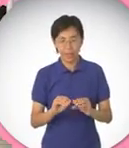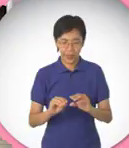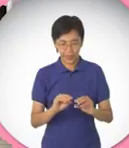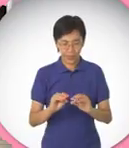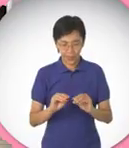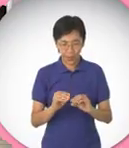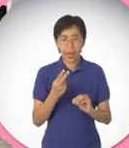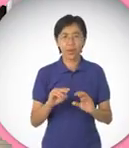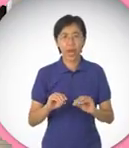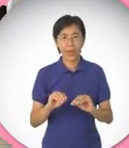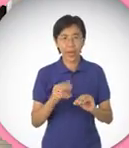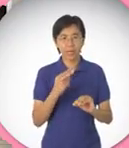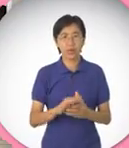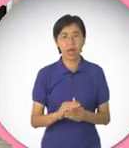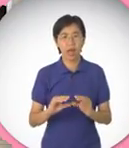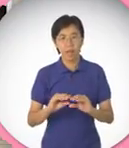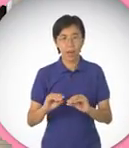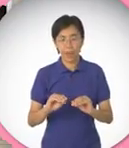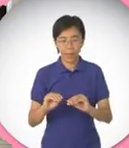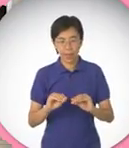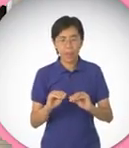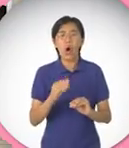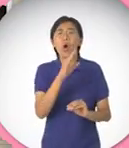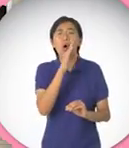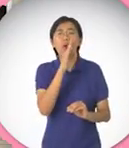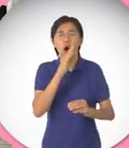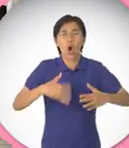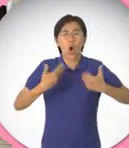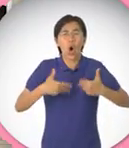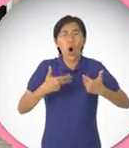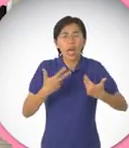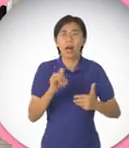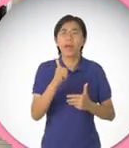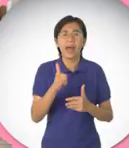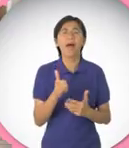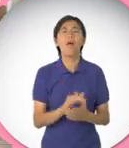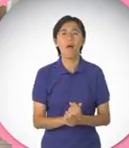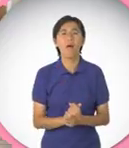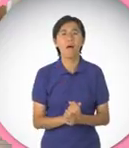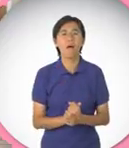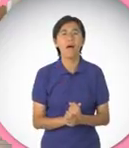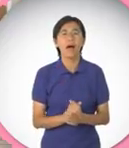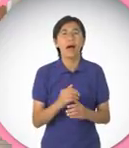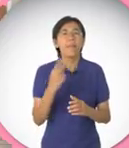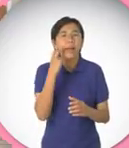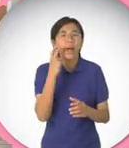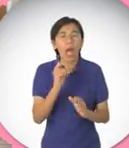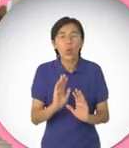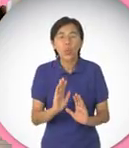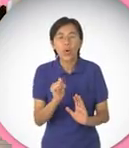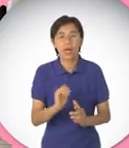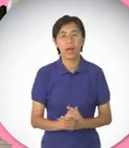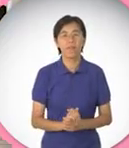ก็ต้องระวังตรงนี้ด้วยถ้าสมมติทำที่บ้านอากาศร้อนๆแล้วมันเริ่มอุ่นอาจจะเอาน้ำแข็งมาหล่อได้นิดนึงให้เขาเย็นขึ้นนะคะ วิธีเช็ค